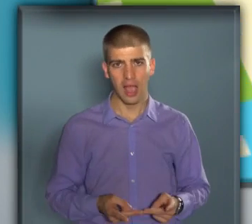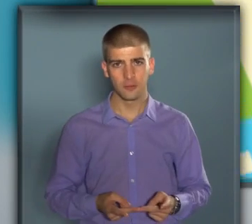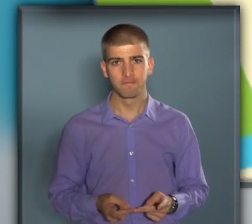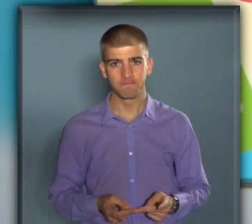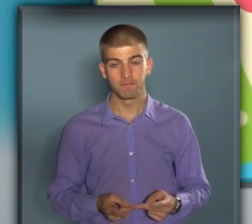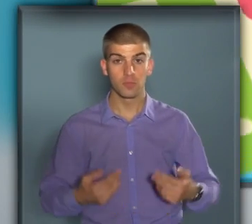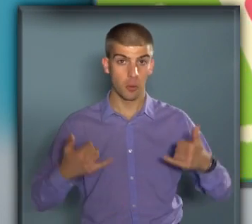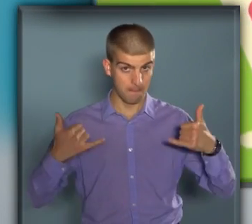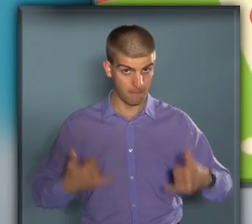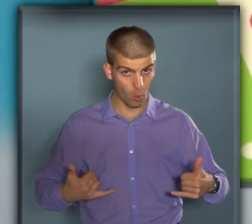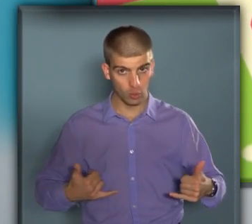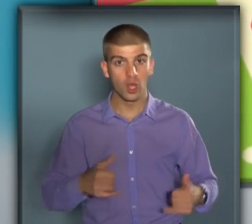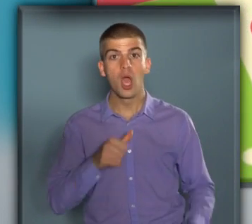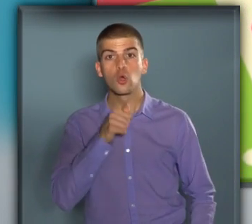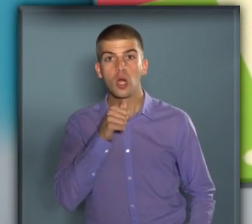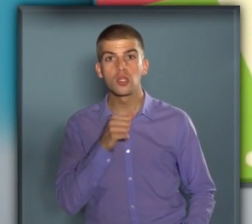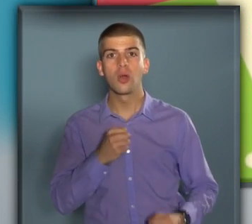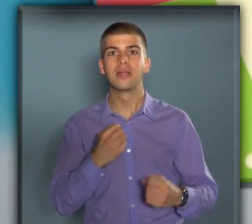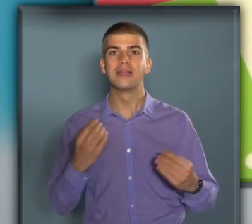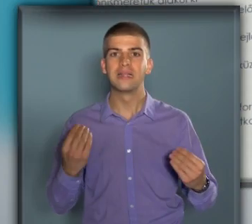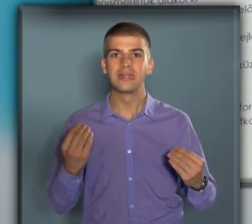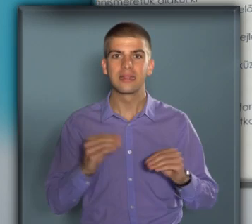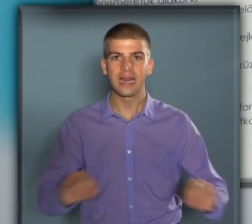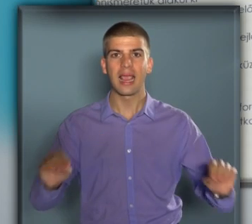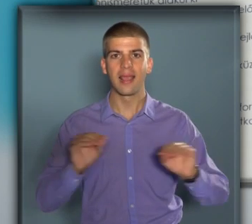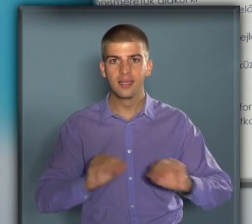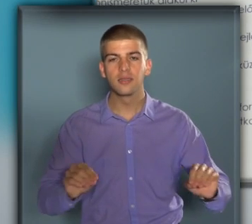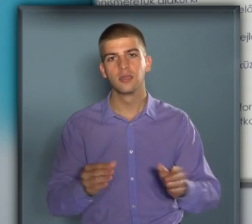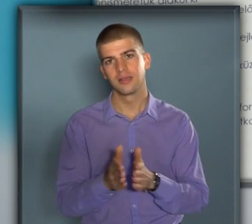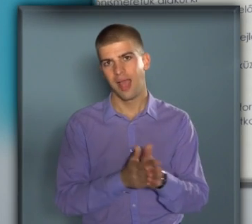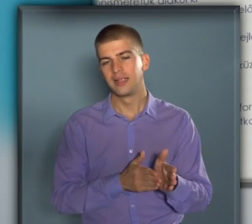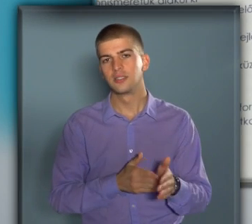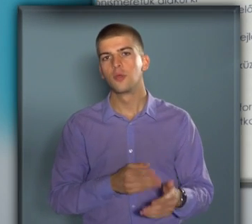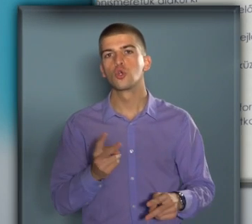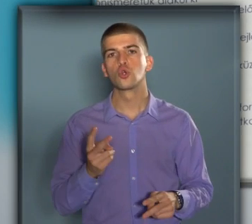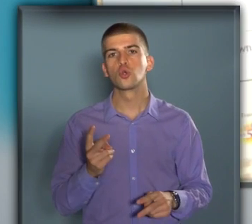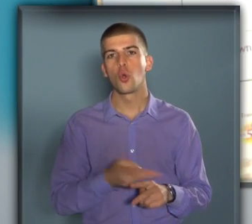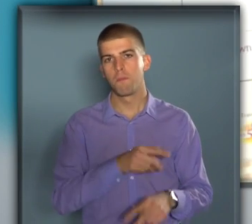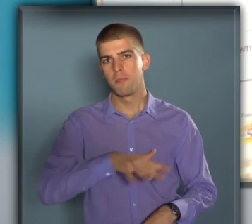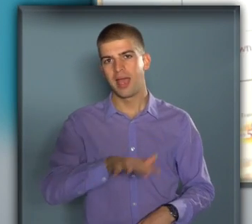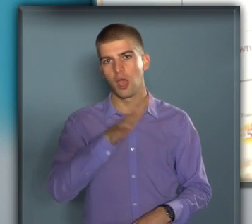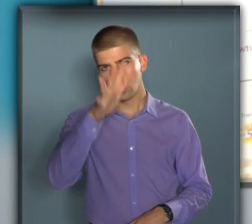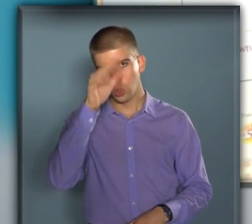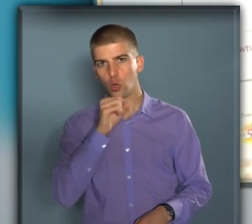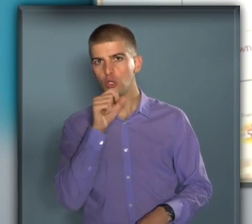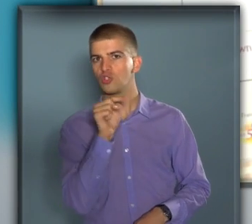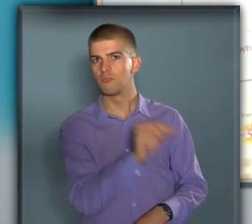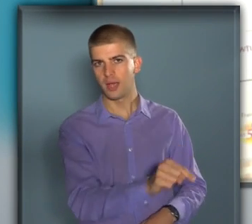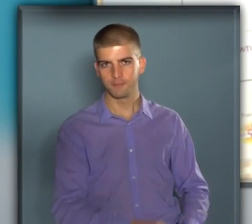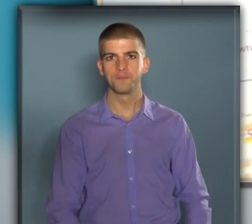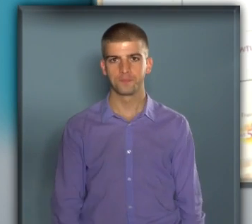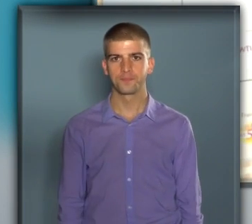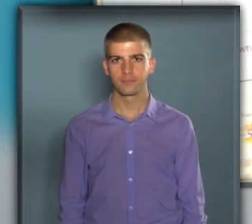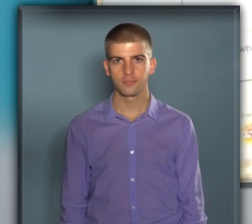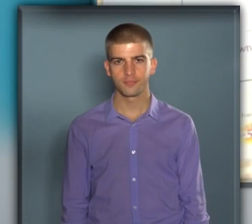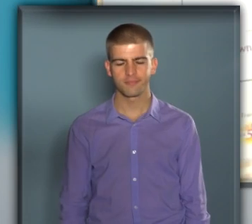gondolat mentén indítják útjára a Gordon tréninget Kőbányán a Kőrösiben. kezdőpedagógus koromban éreztem úgy az